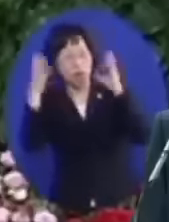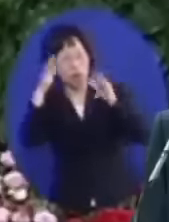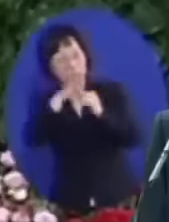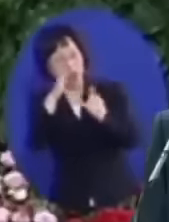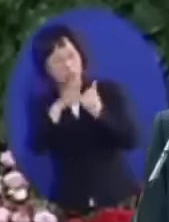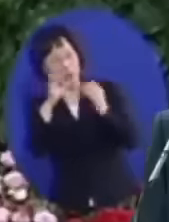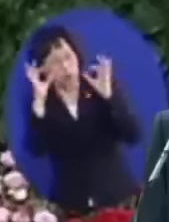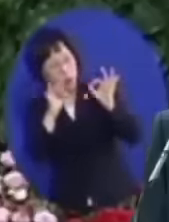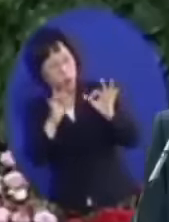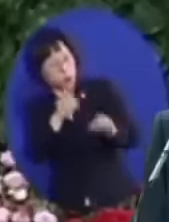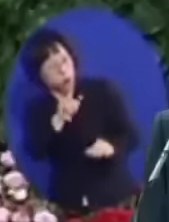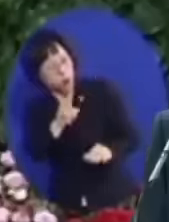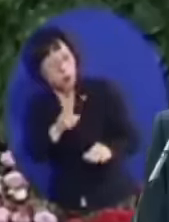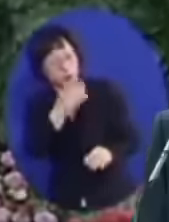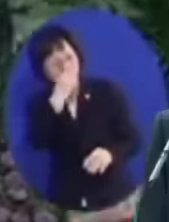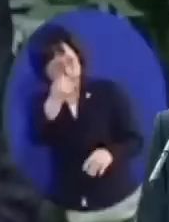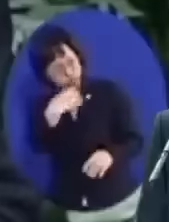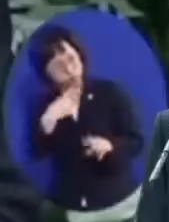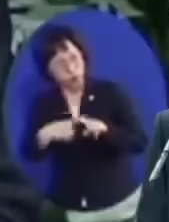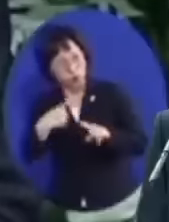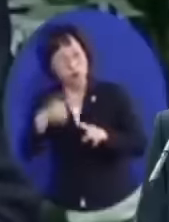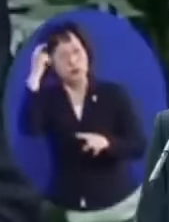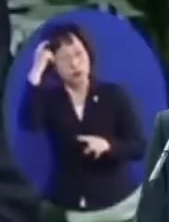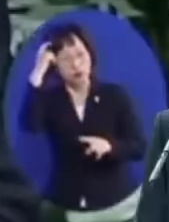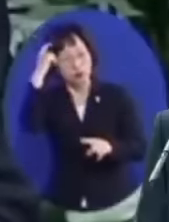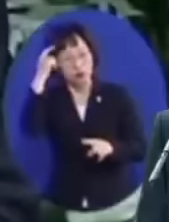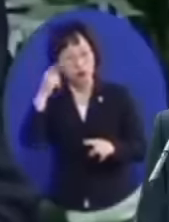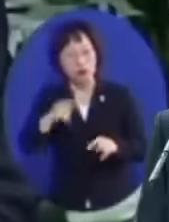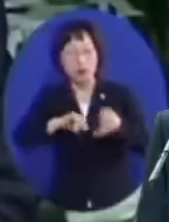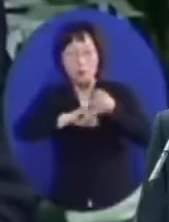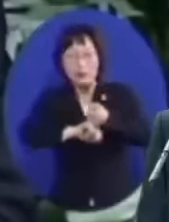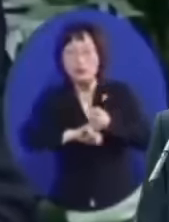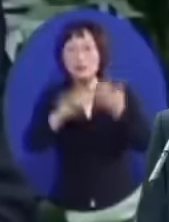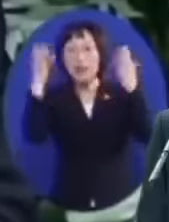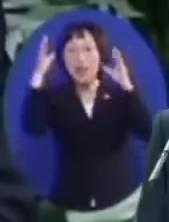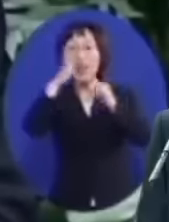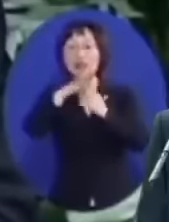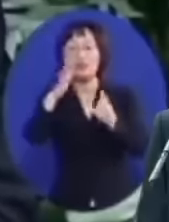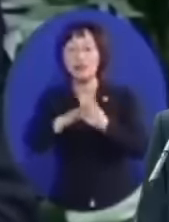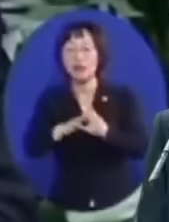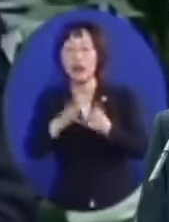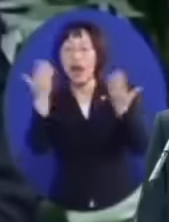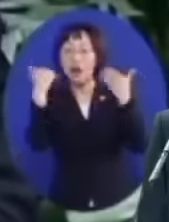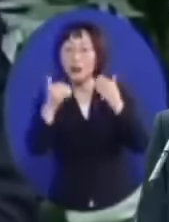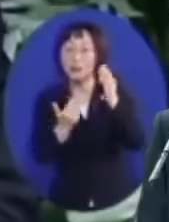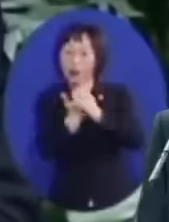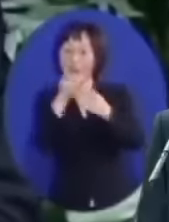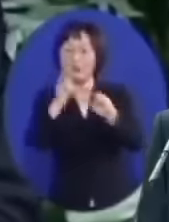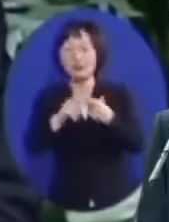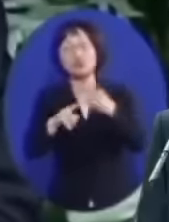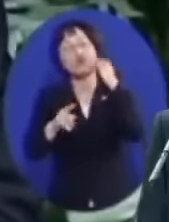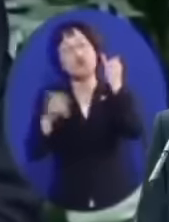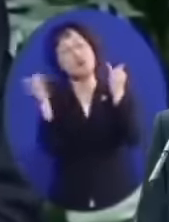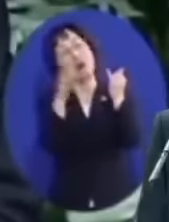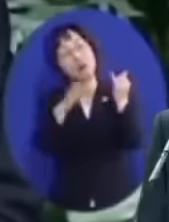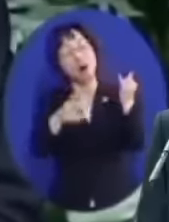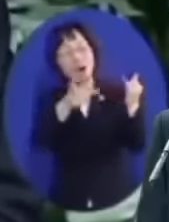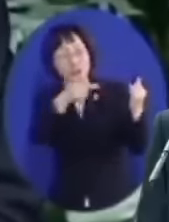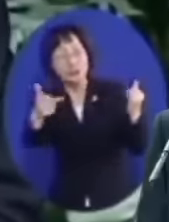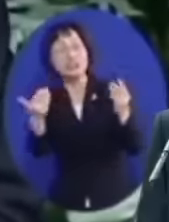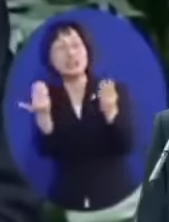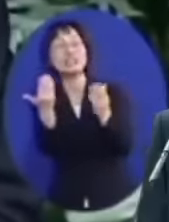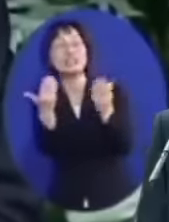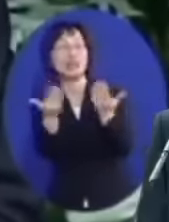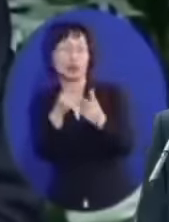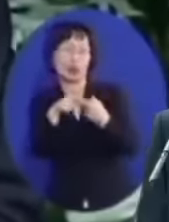생각하는 것입니다. 반드시 어린아이들은 학교에서 일어난 일을 부모에게 얘기합니다. 자기에게는 굉장히 큰 일이니까